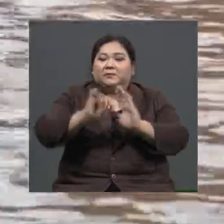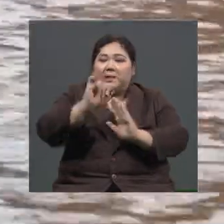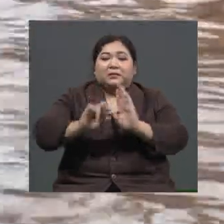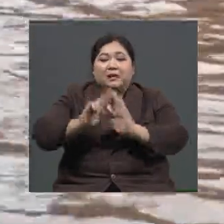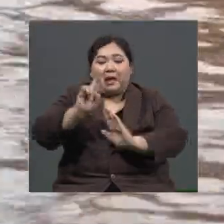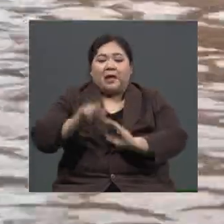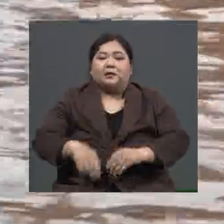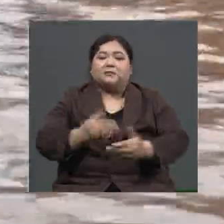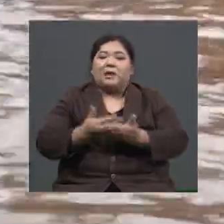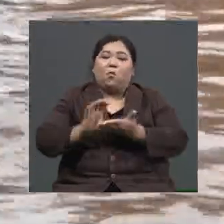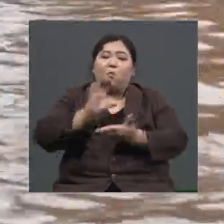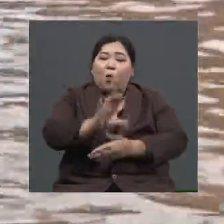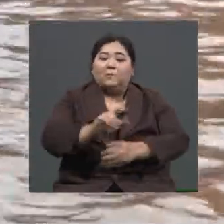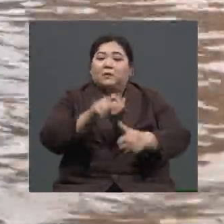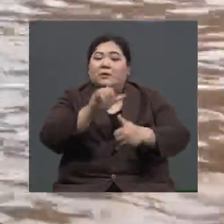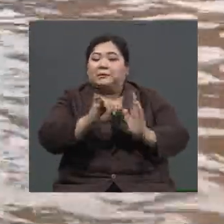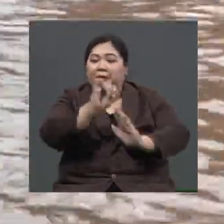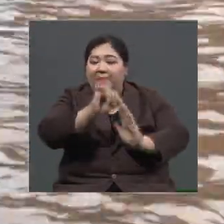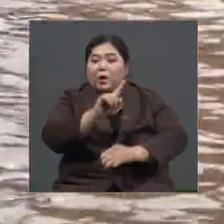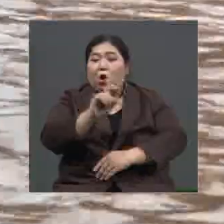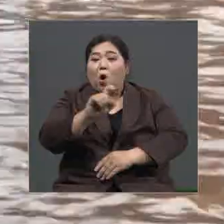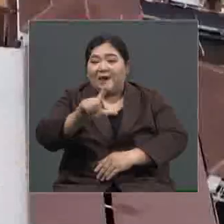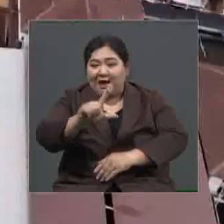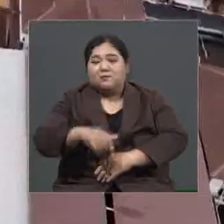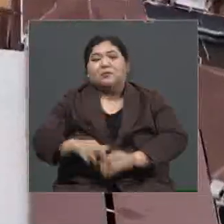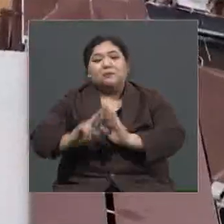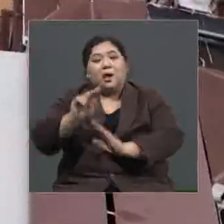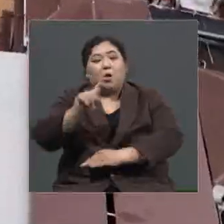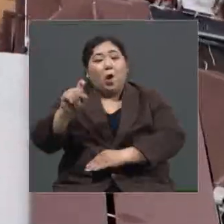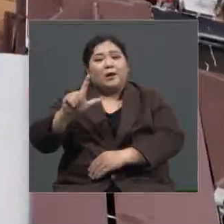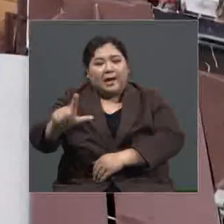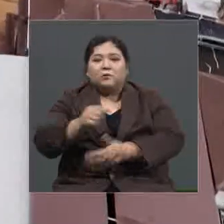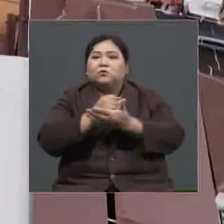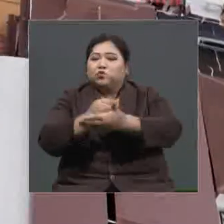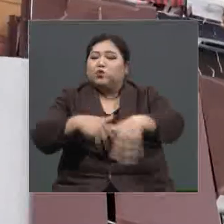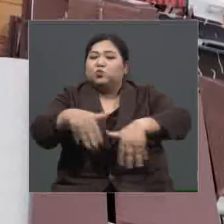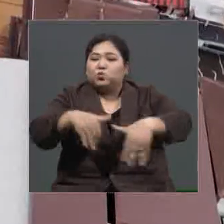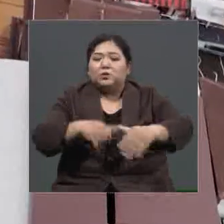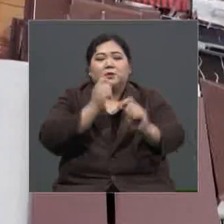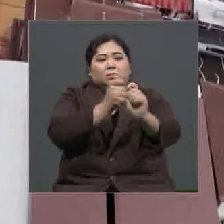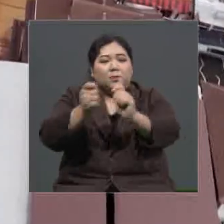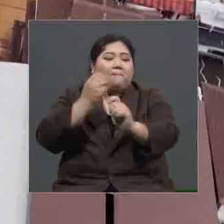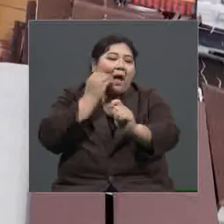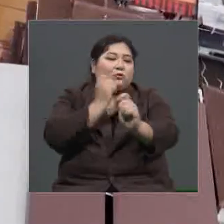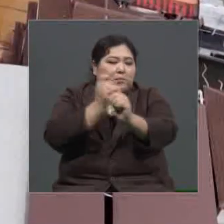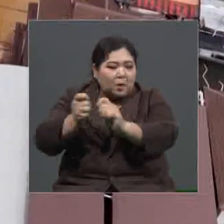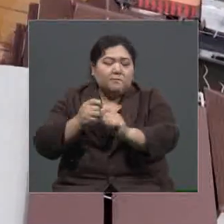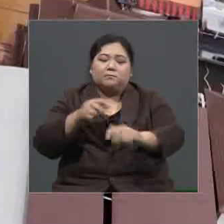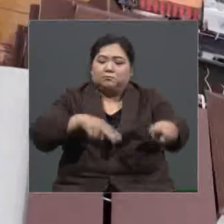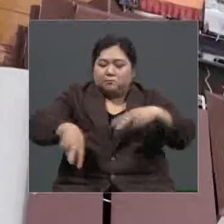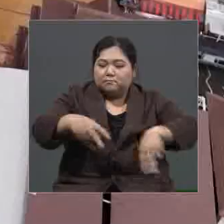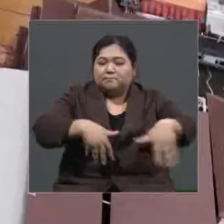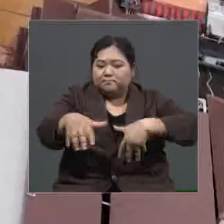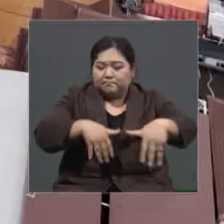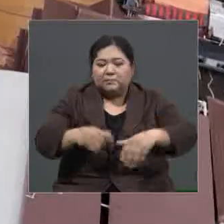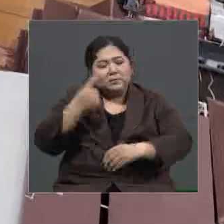อีจัวตรั้ง 100 ล้án บาทMER น่ำไปให้ส่วนรัชการเข้า touchesแสงบ้านเรื่อนเน Emilyะกำลงพิจารณาเพิ่มเติมให้ทจว